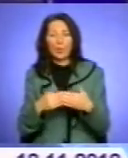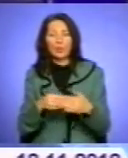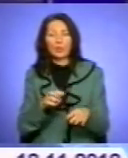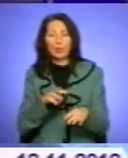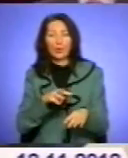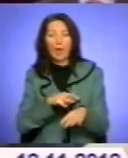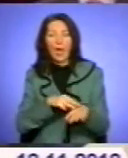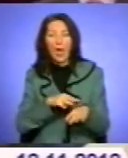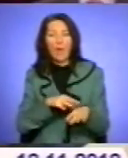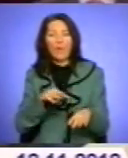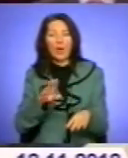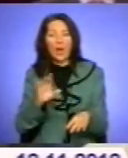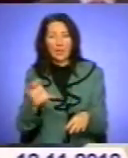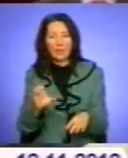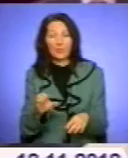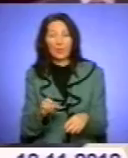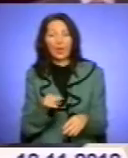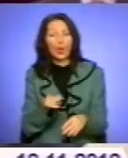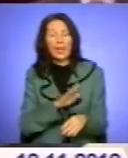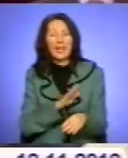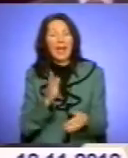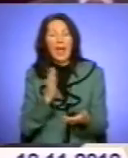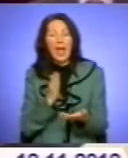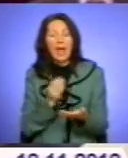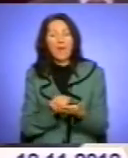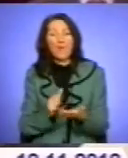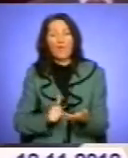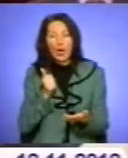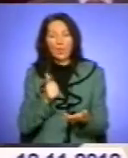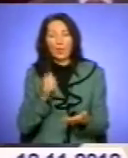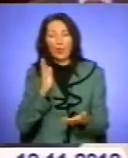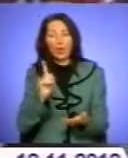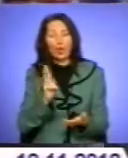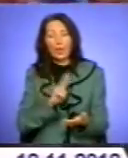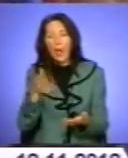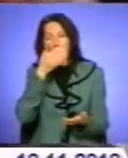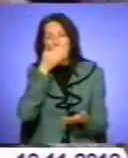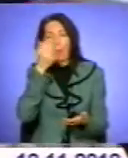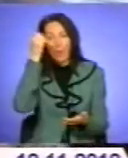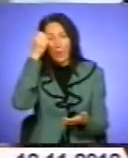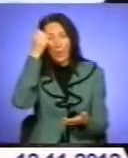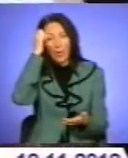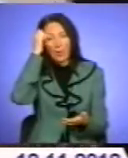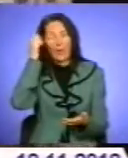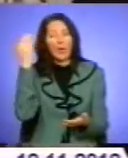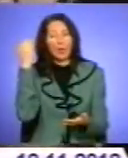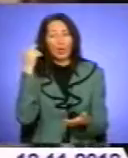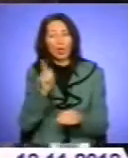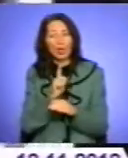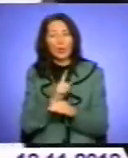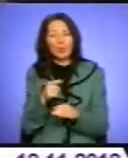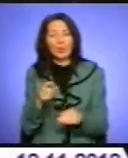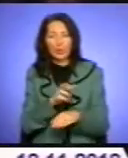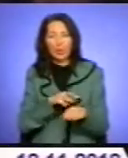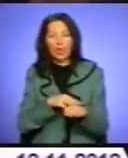області. Кажуть, той не вартий майбутнього, хто не пам'ятає минулого. Тернопільські міліціонери ніколи не забувають про безцінний